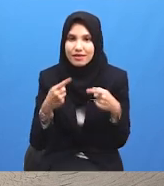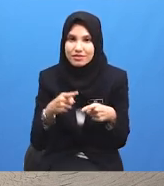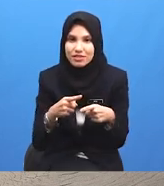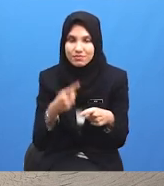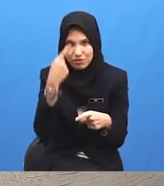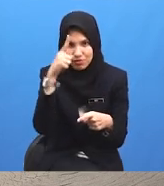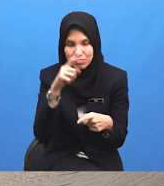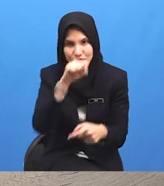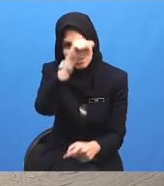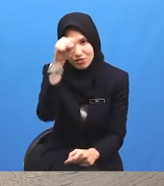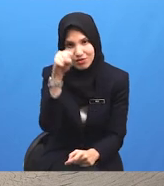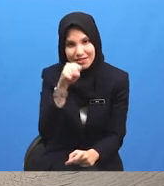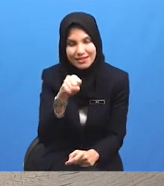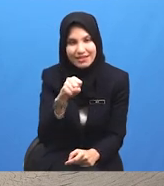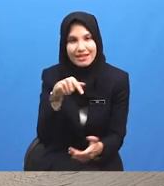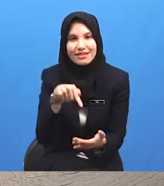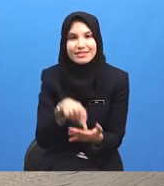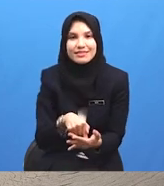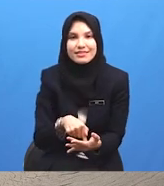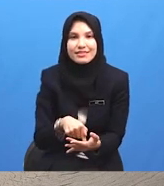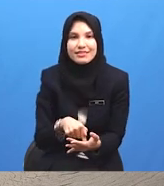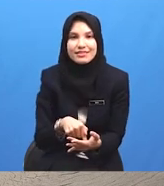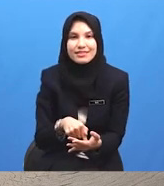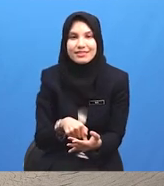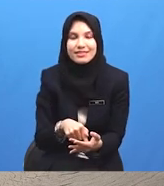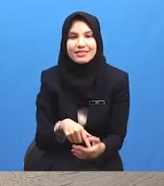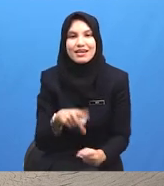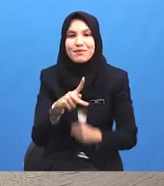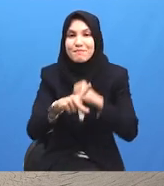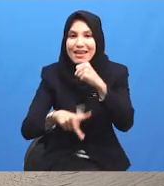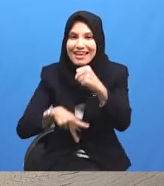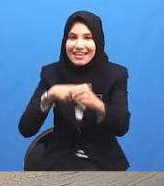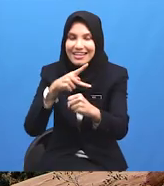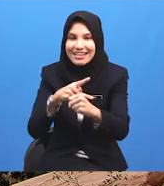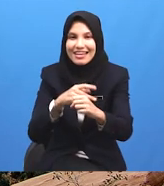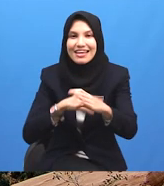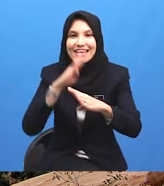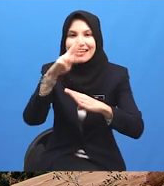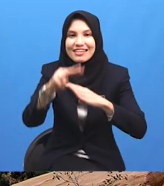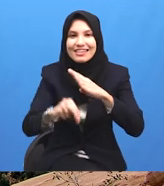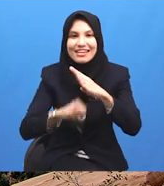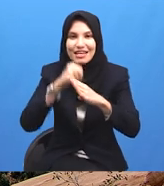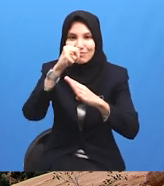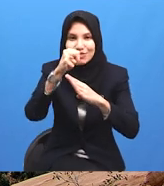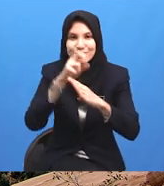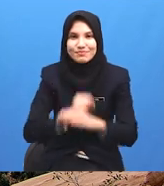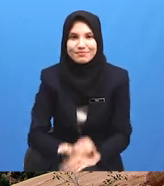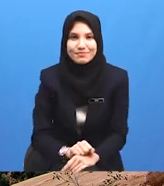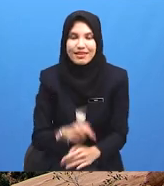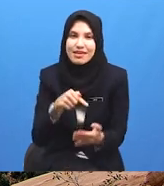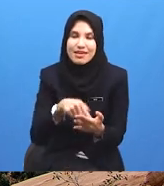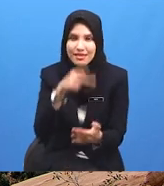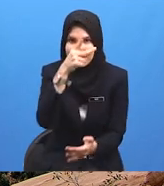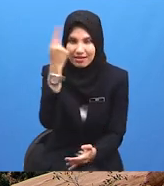untuk soalan ini ialah planet Neptune. Hal ini kerana